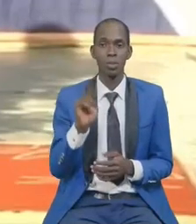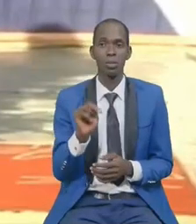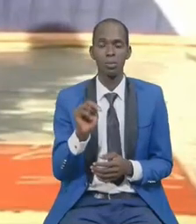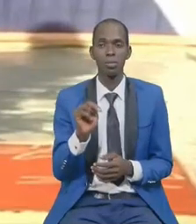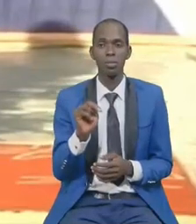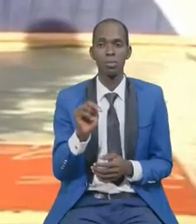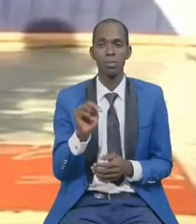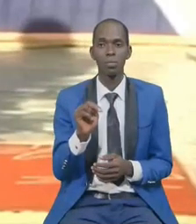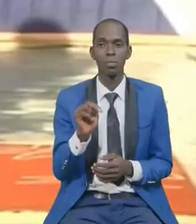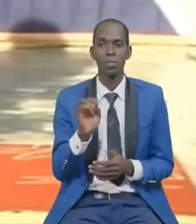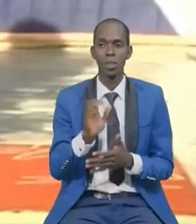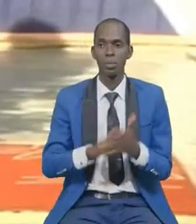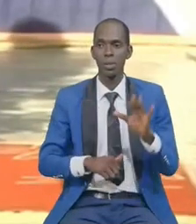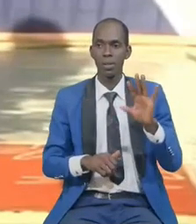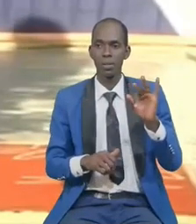chapitre 19,